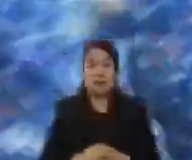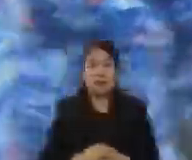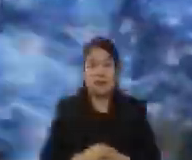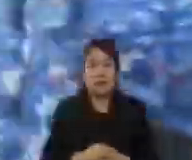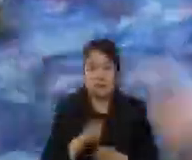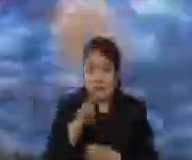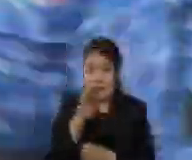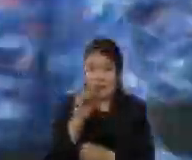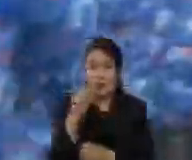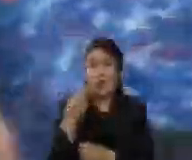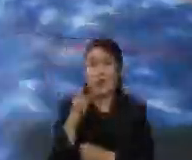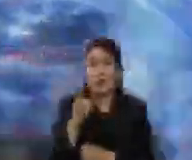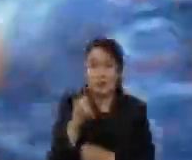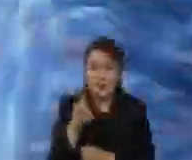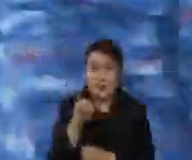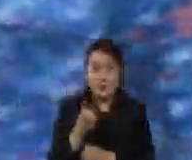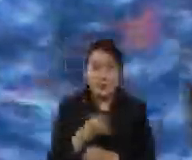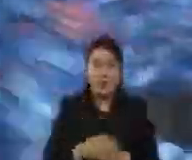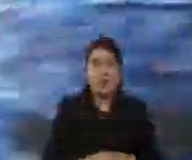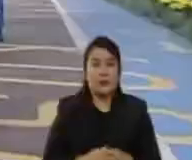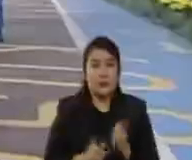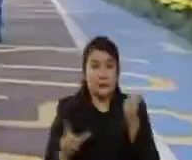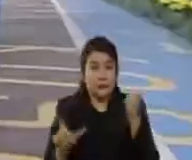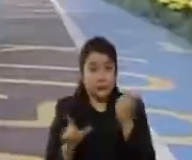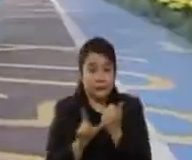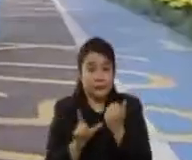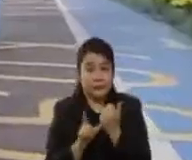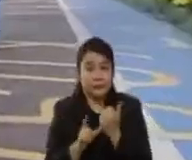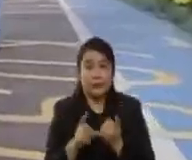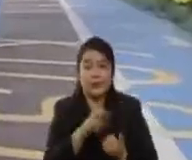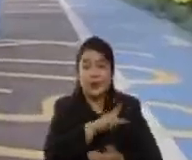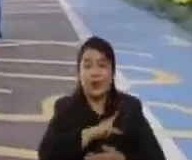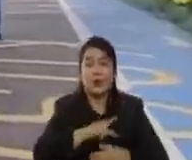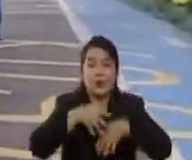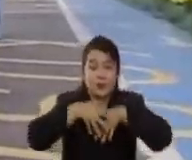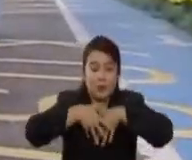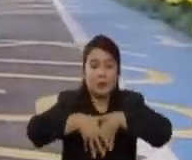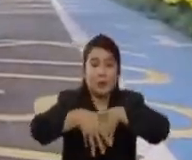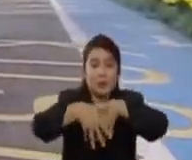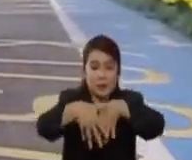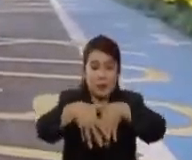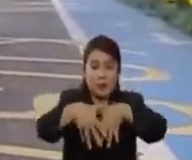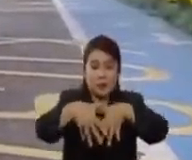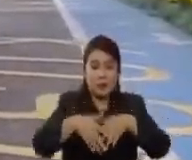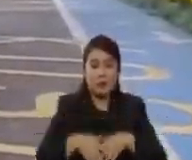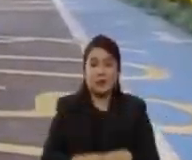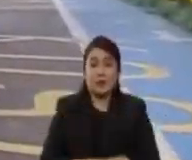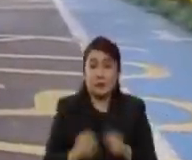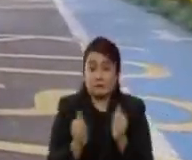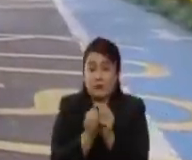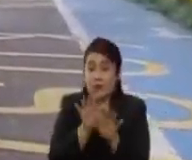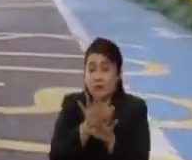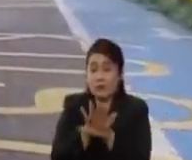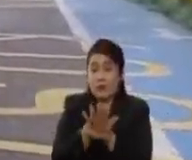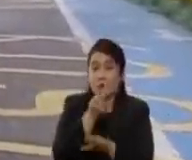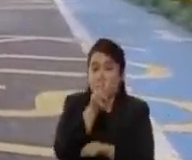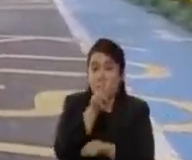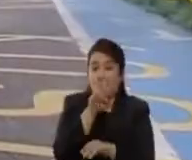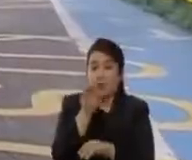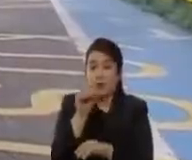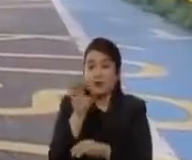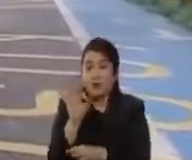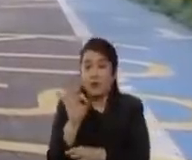Muhammad Rohaidi bin Halim selaku penolong ketua perbarisan. Dengan kekuatan 209